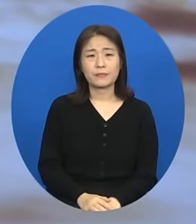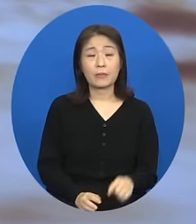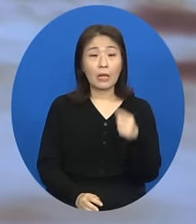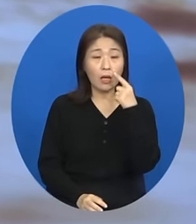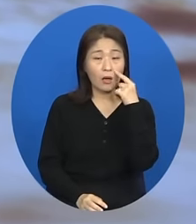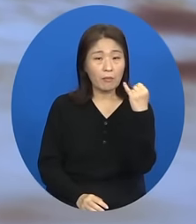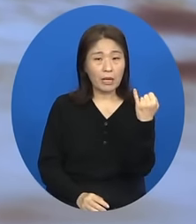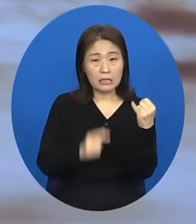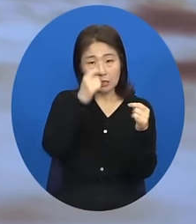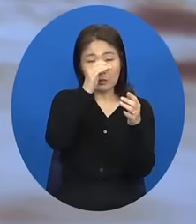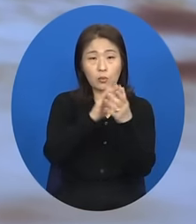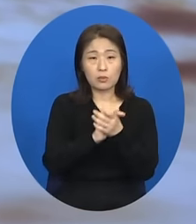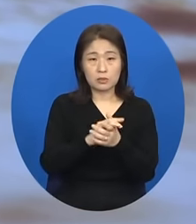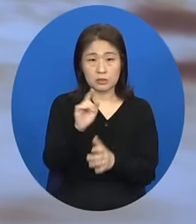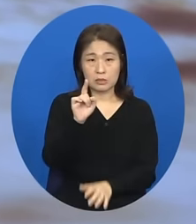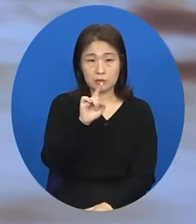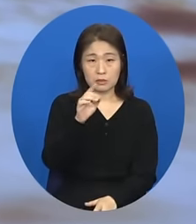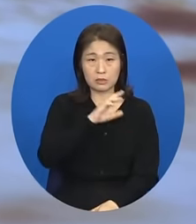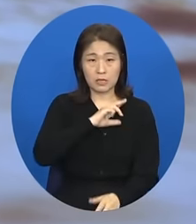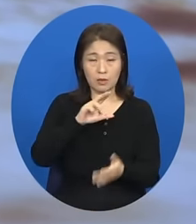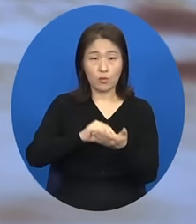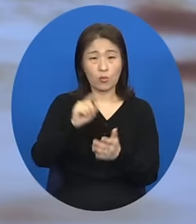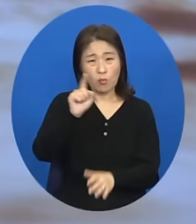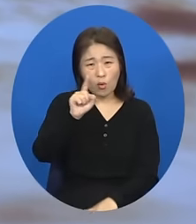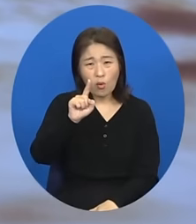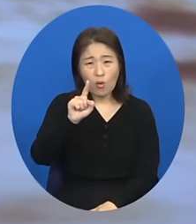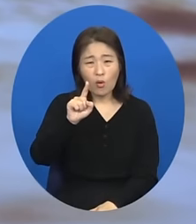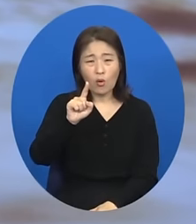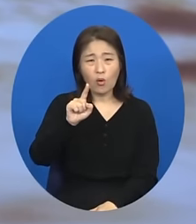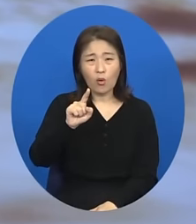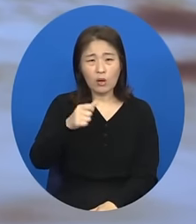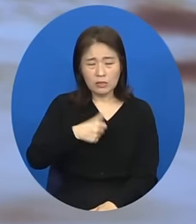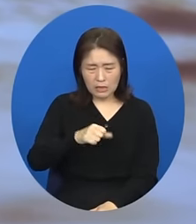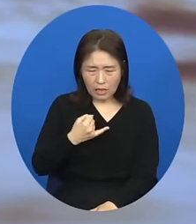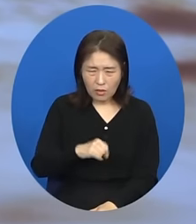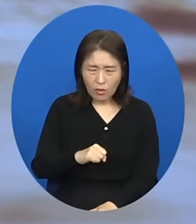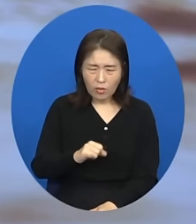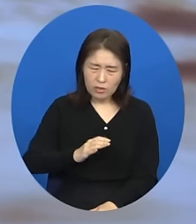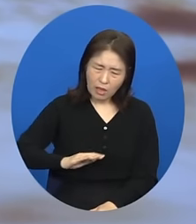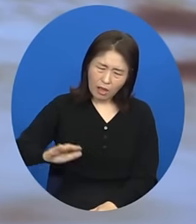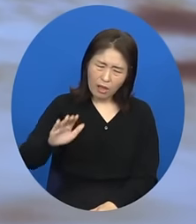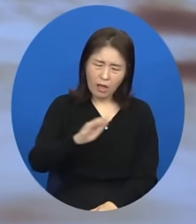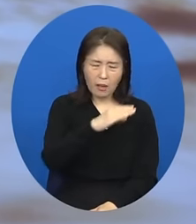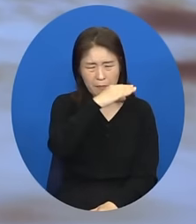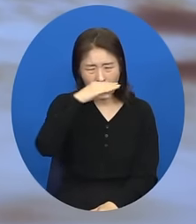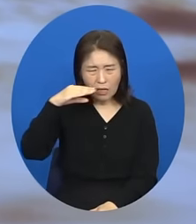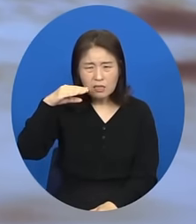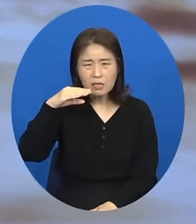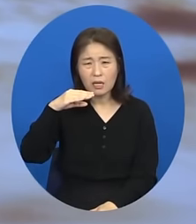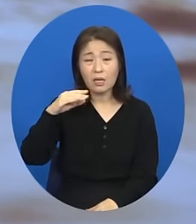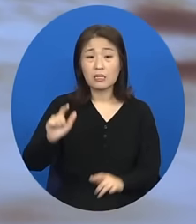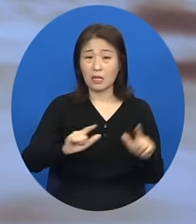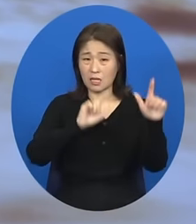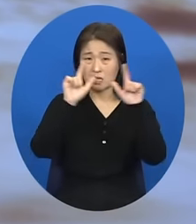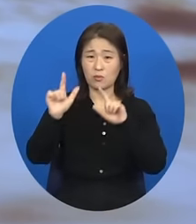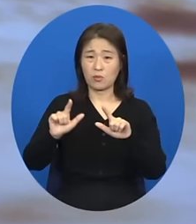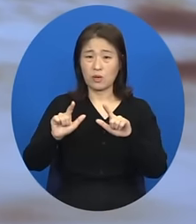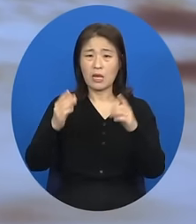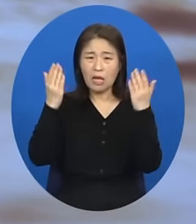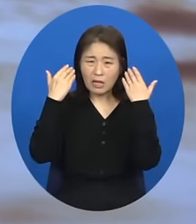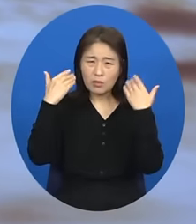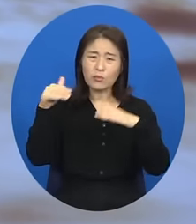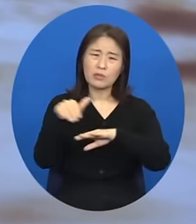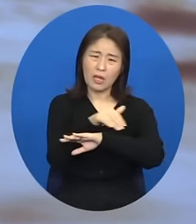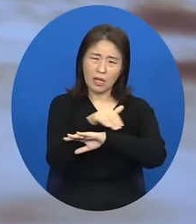제목이 그러는 거예요. 제게 우리 자녀들이 똑바로 살면 좋겠다고, 옳은 길을 가고 학교도